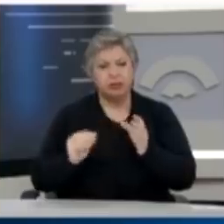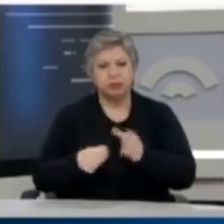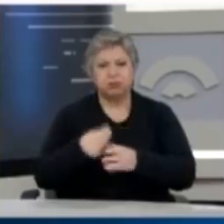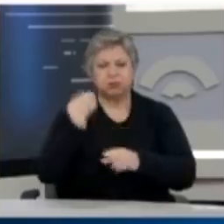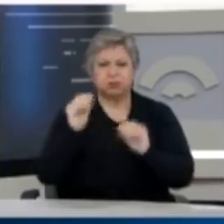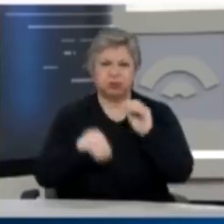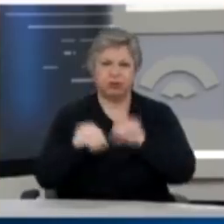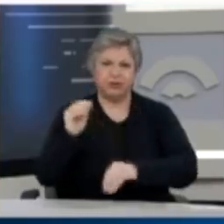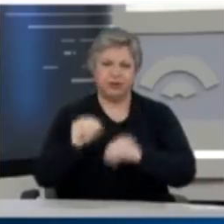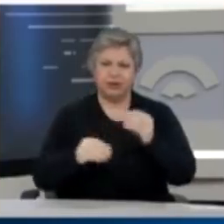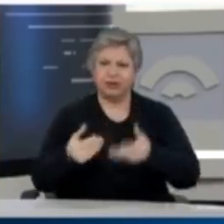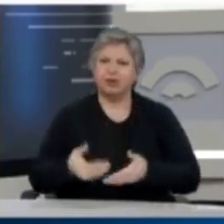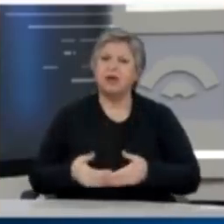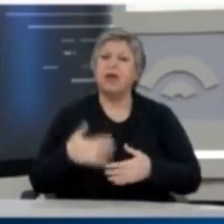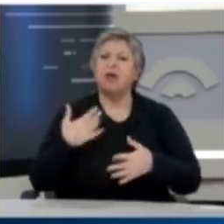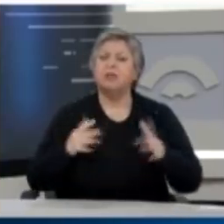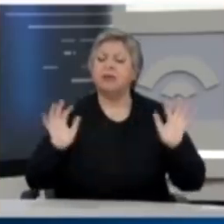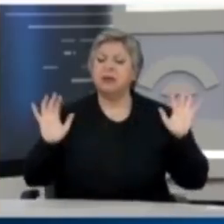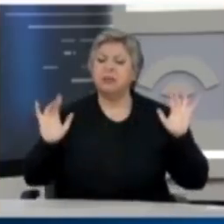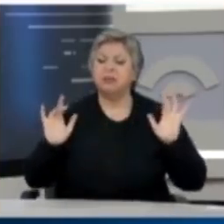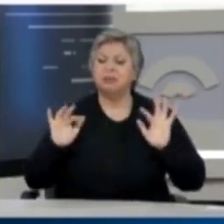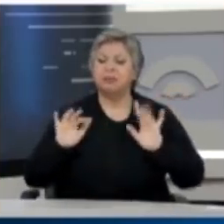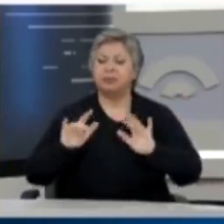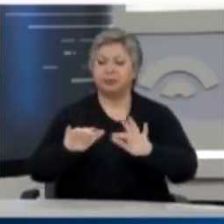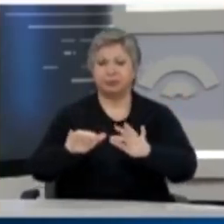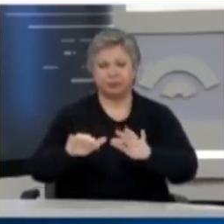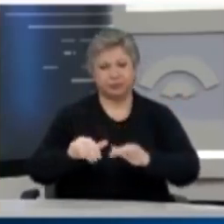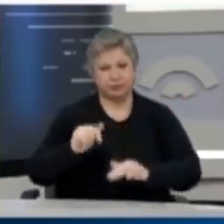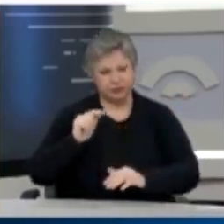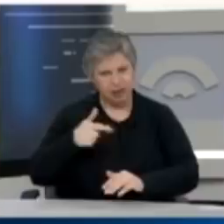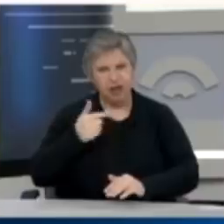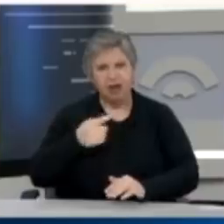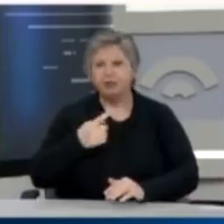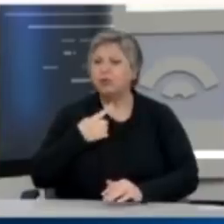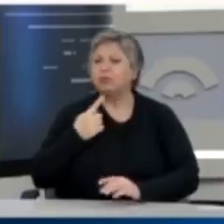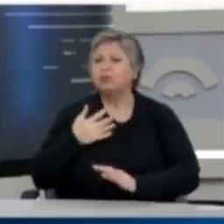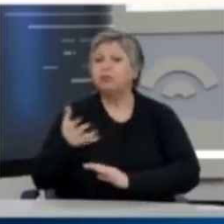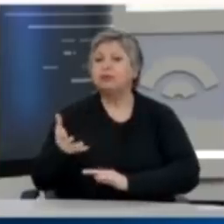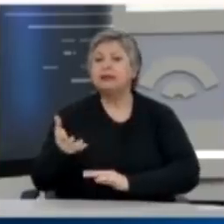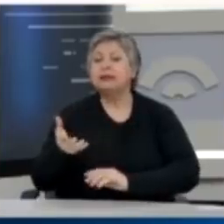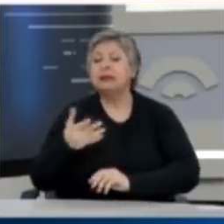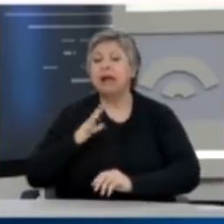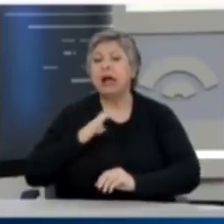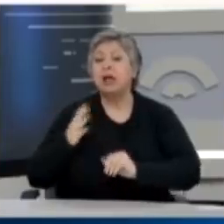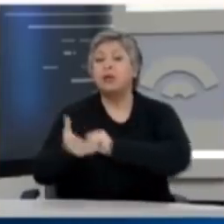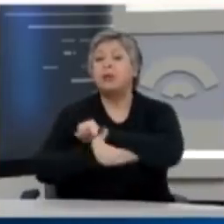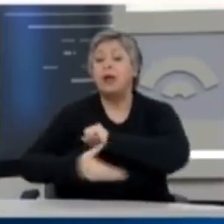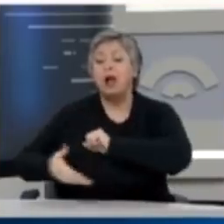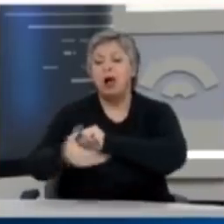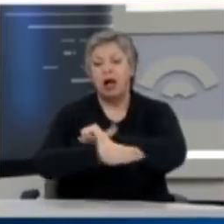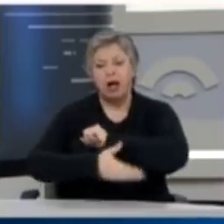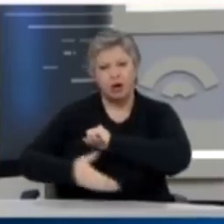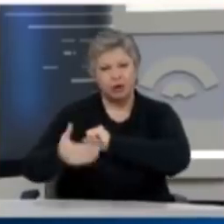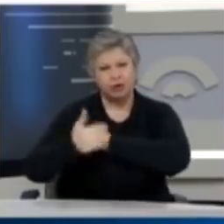το δικαίωμα του συναθρίζεστε, πείτε το στους αγρότες που πριν προλάβουν να στήσουν τα